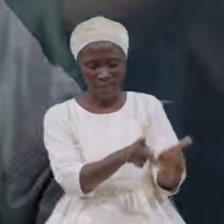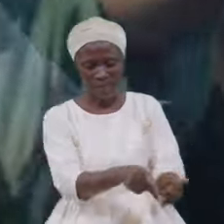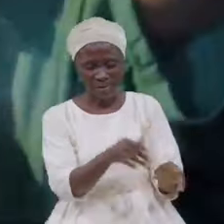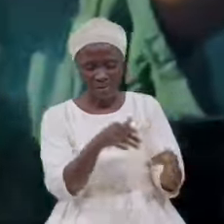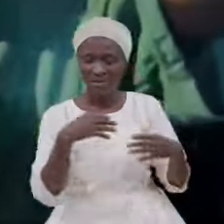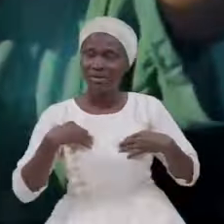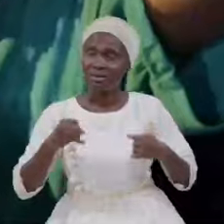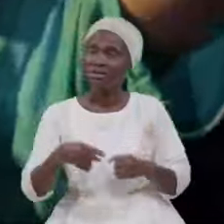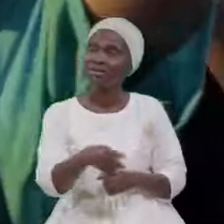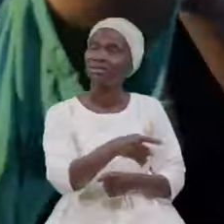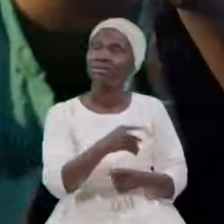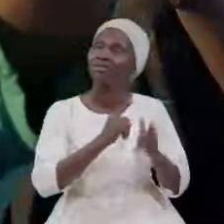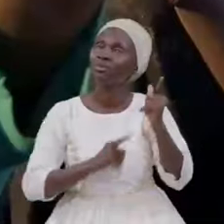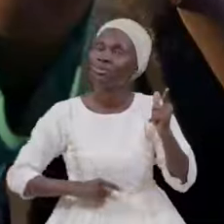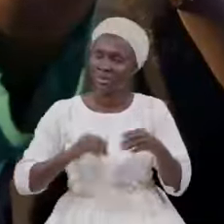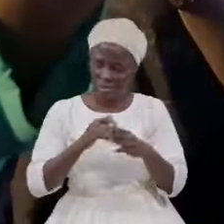de Jésus.